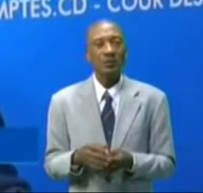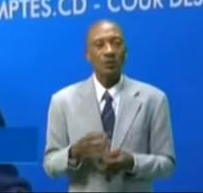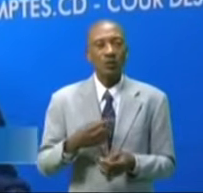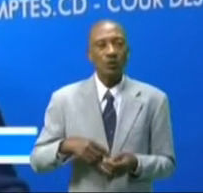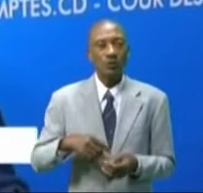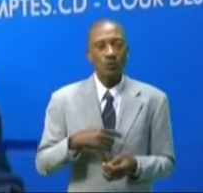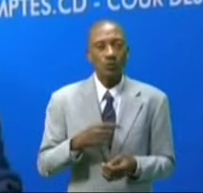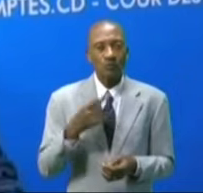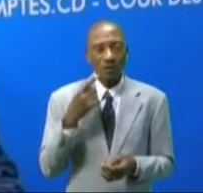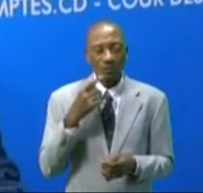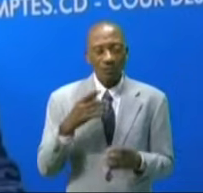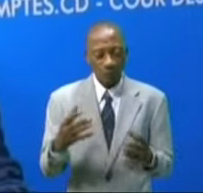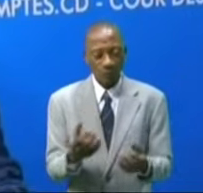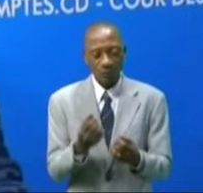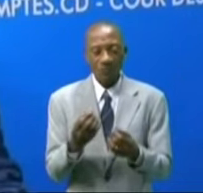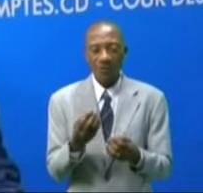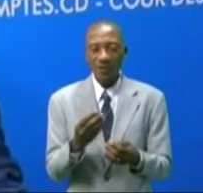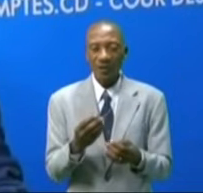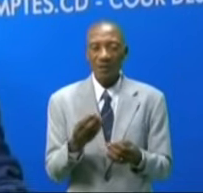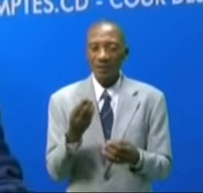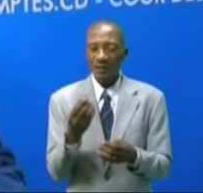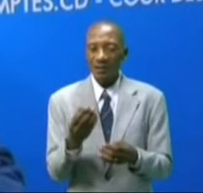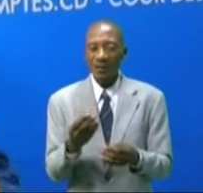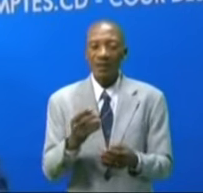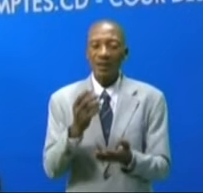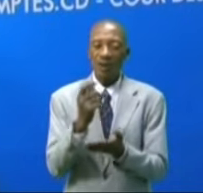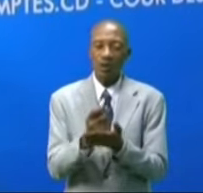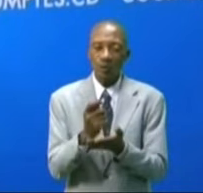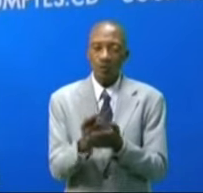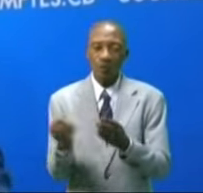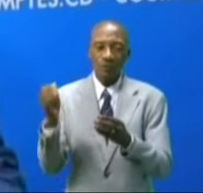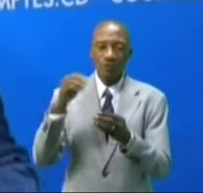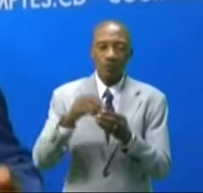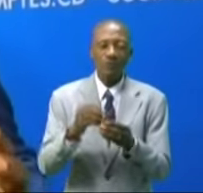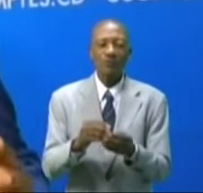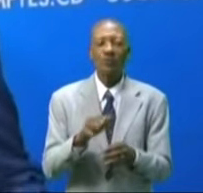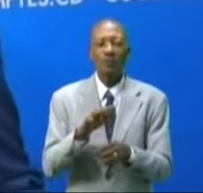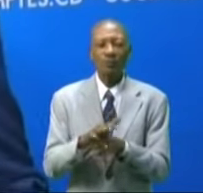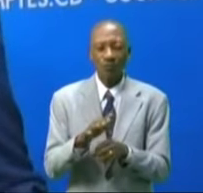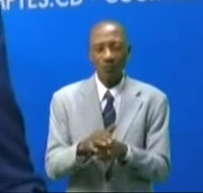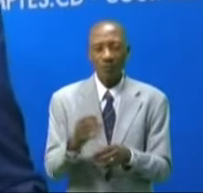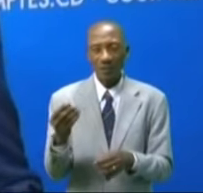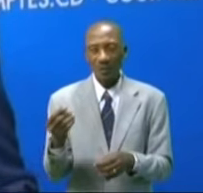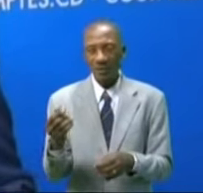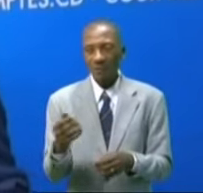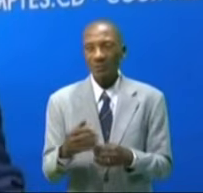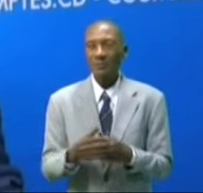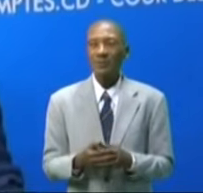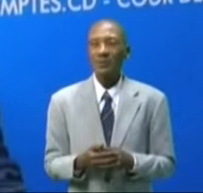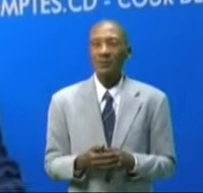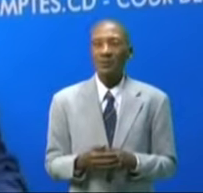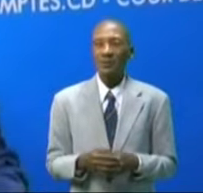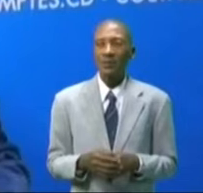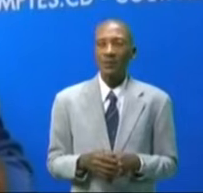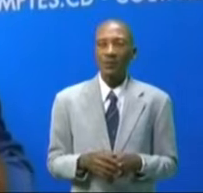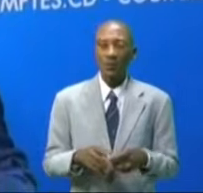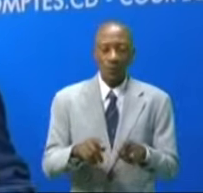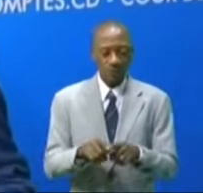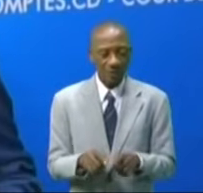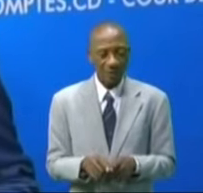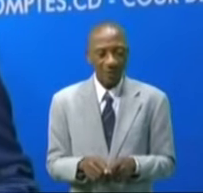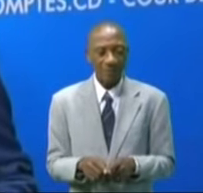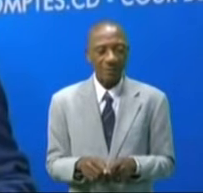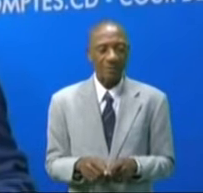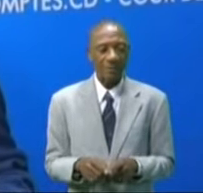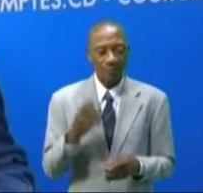d'exécution de 92% des recettes propres de la province. Par contre, la part de cette carte nationale allouée à la province du Haut-Ouélé a connu un faible